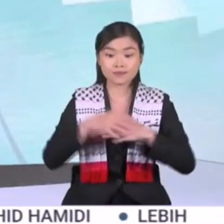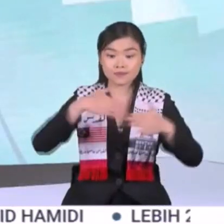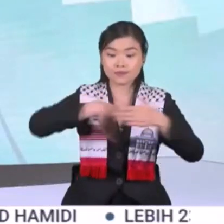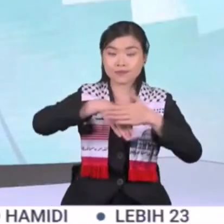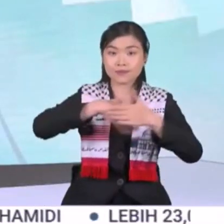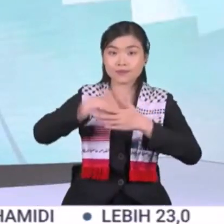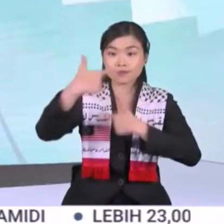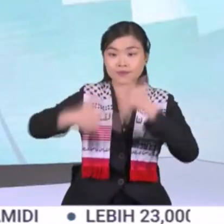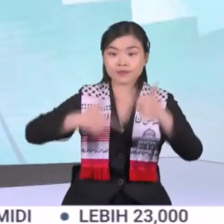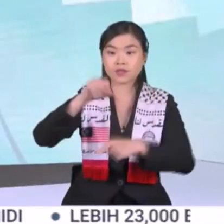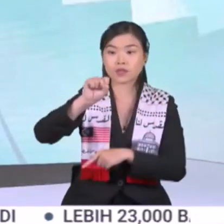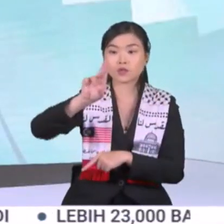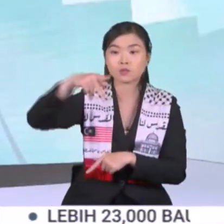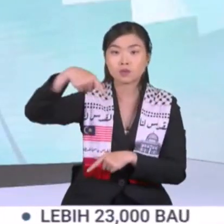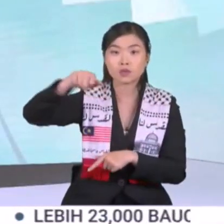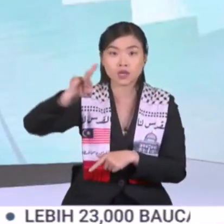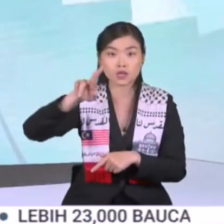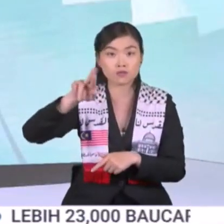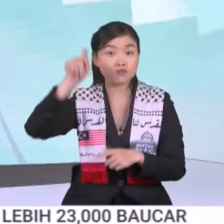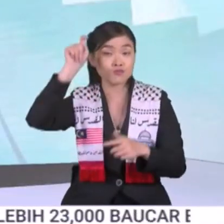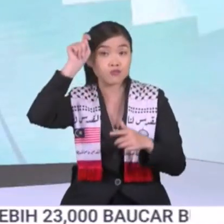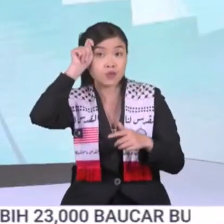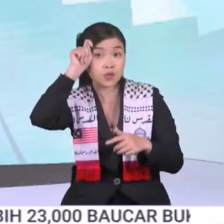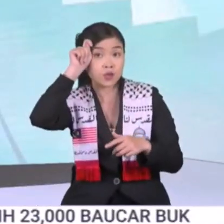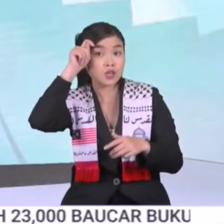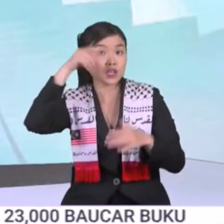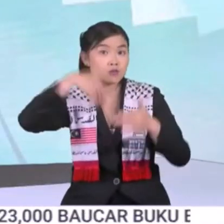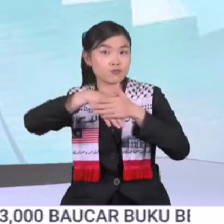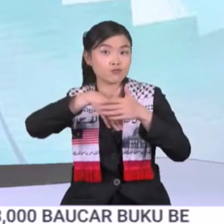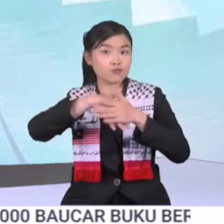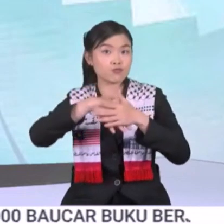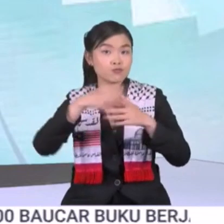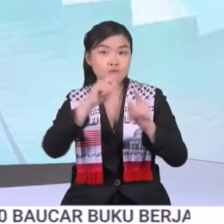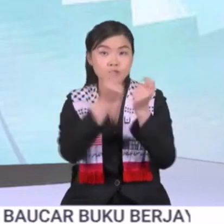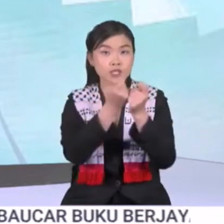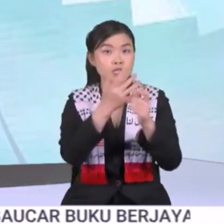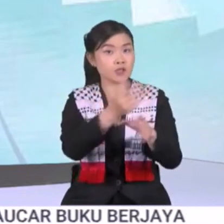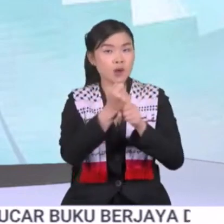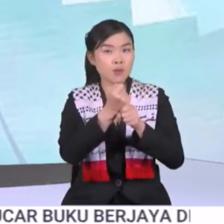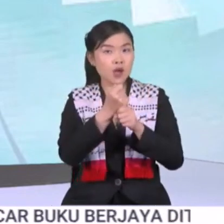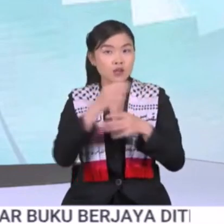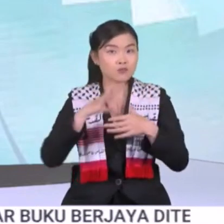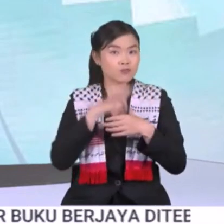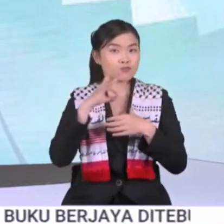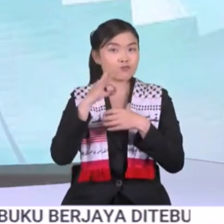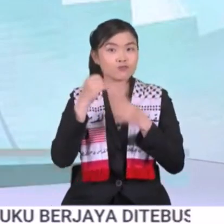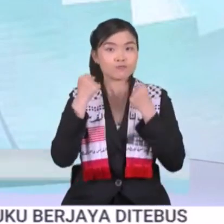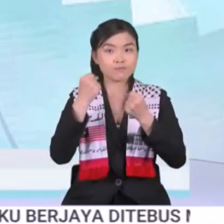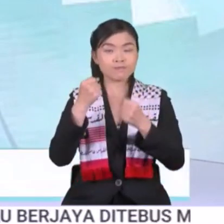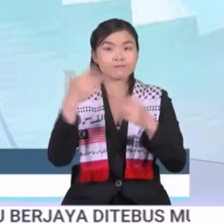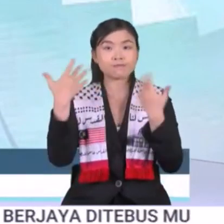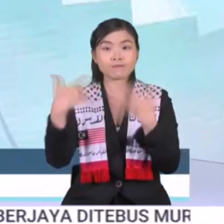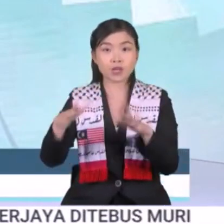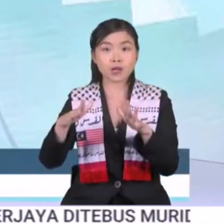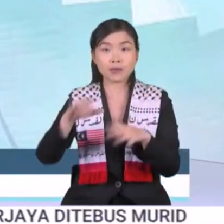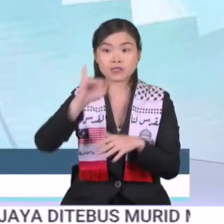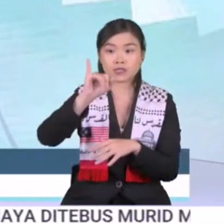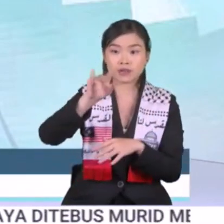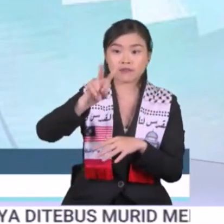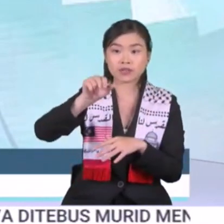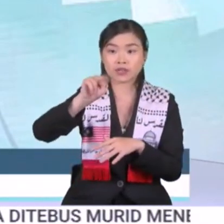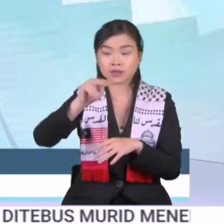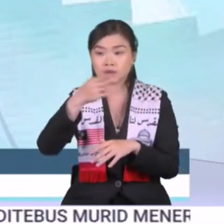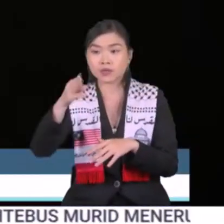Bola sepak Liga Super. Terengganu FC, TFC menerima suntikan semangat selepas penyerang import utama Ivan Mahmud dilaporkan akan